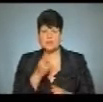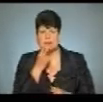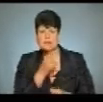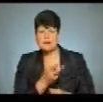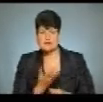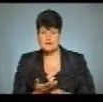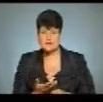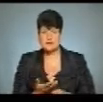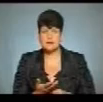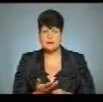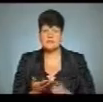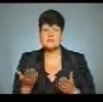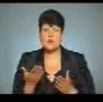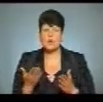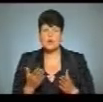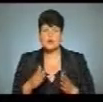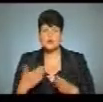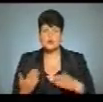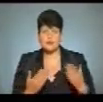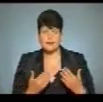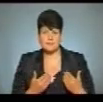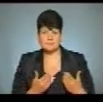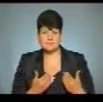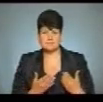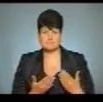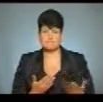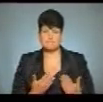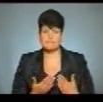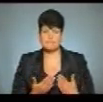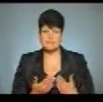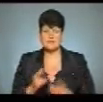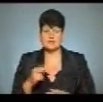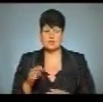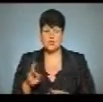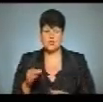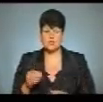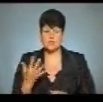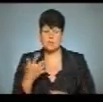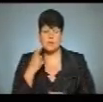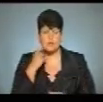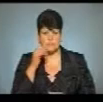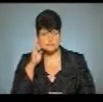дивитись, з якої сторони підійти. Денису Горобцю 5 років.